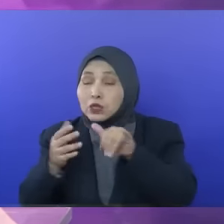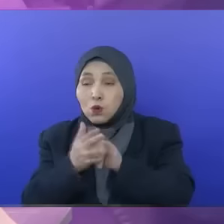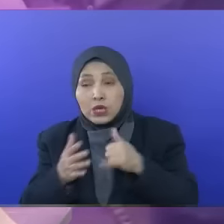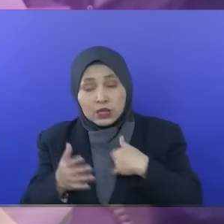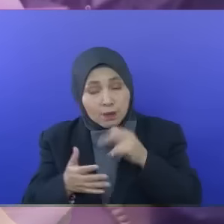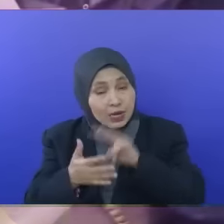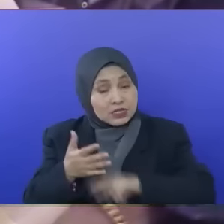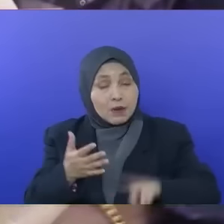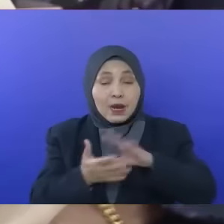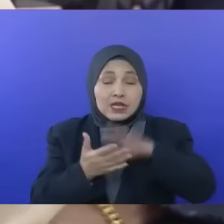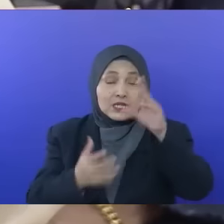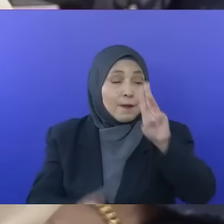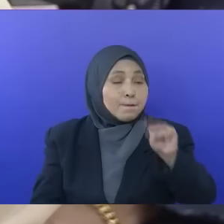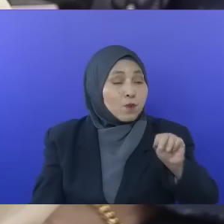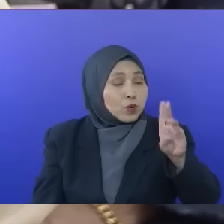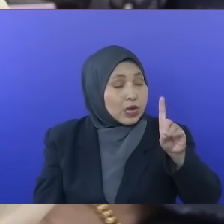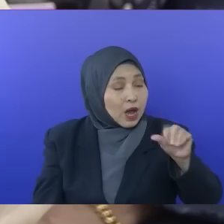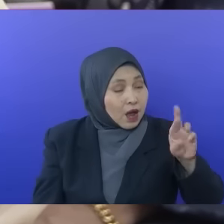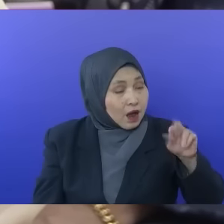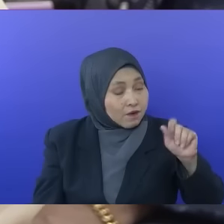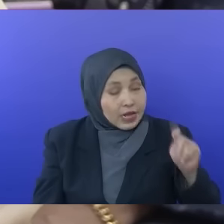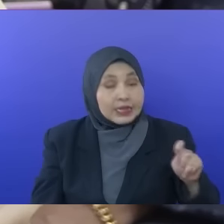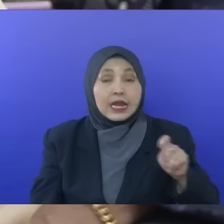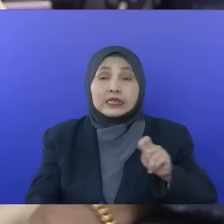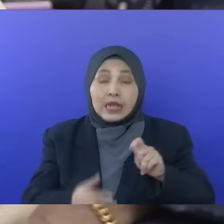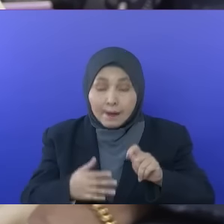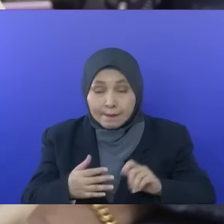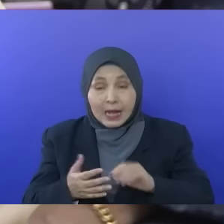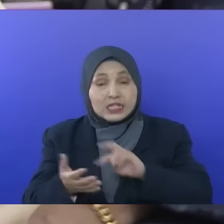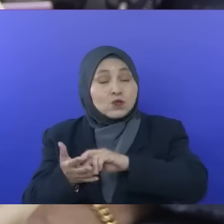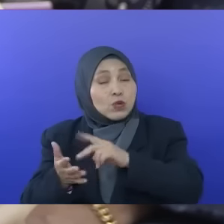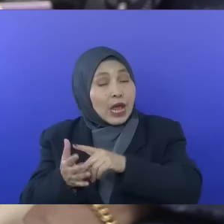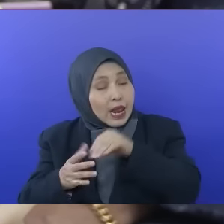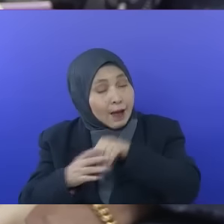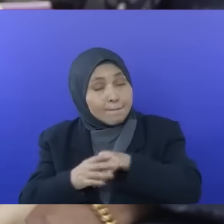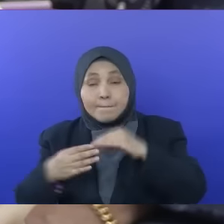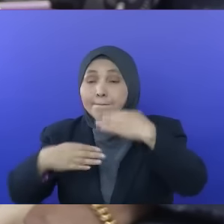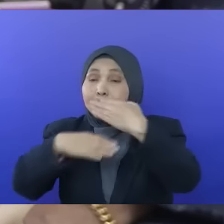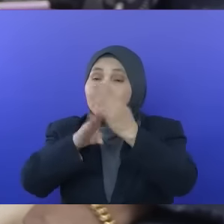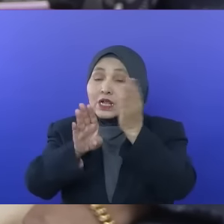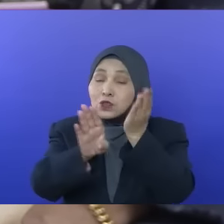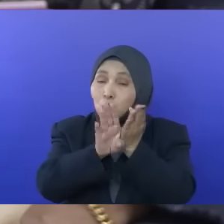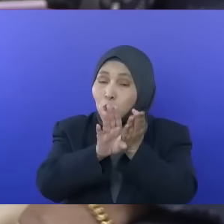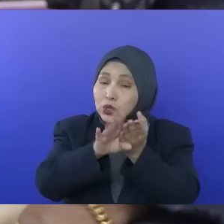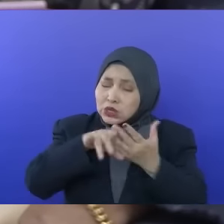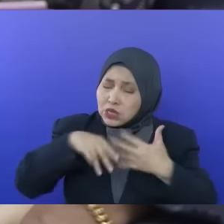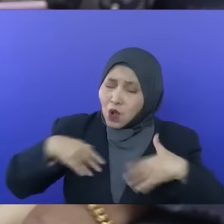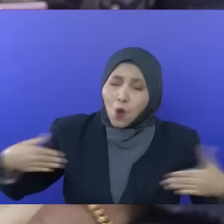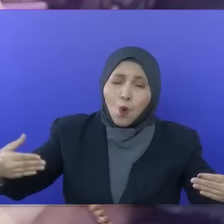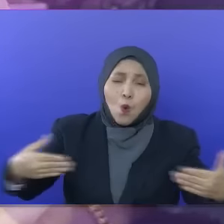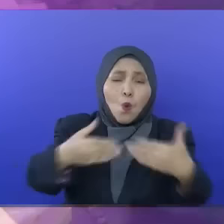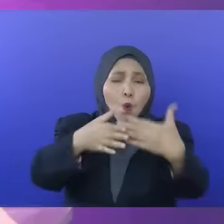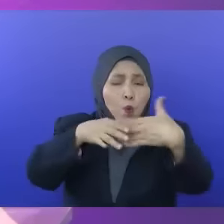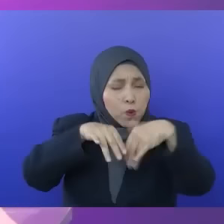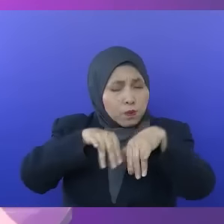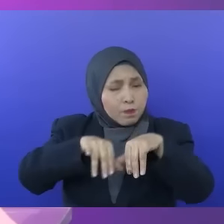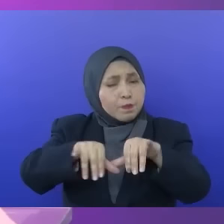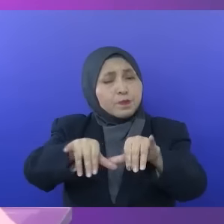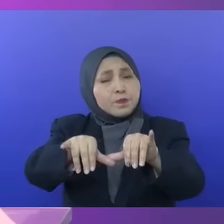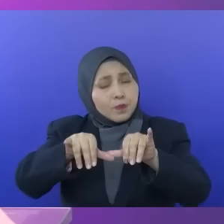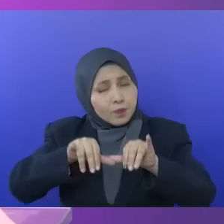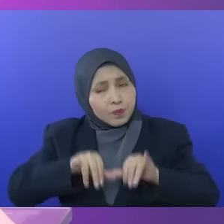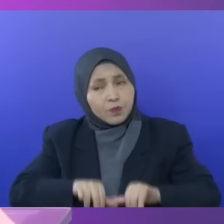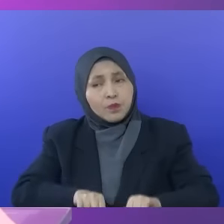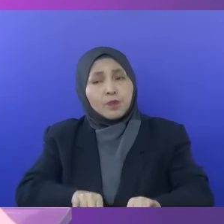belajar setiap bahasa Arab muda ini maksudnya continuous tense ya eee dalam bentuk dia terus-menerus misalnya maksudnya Terus